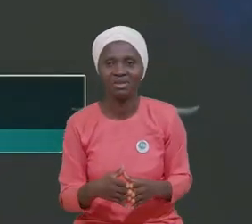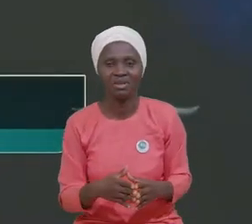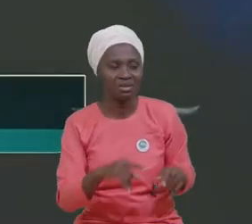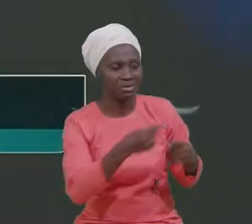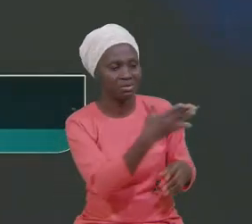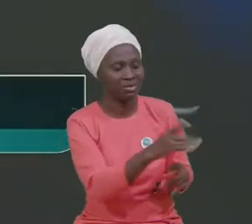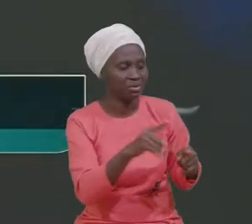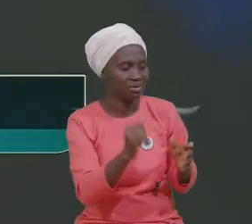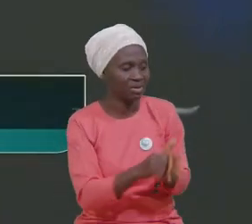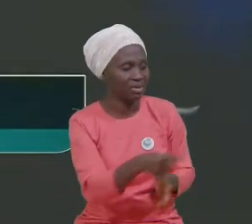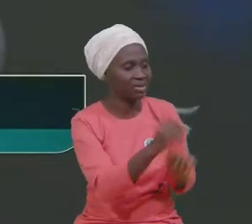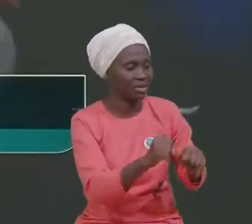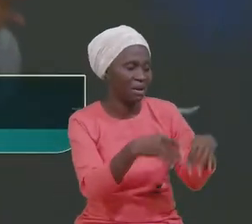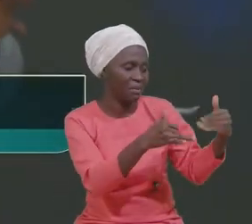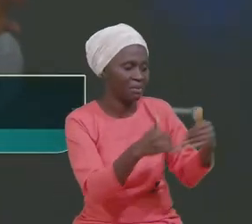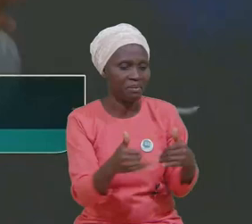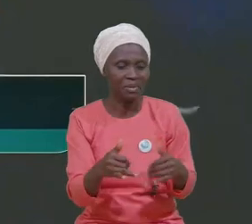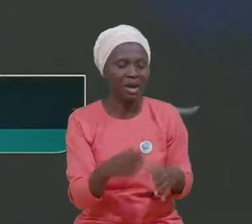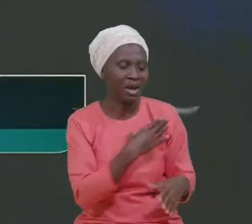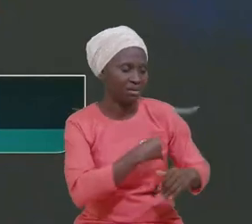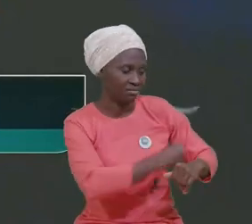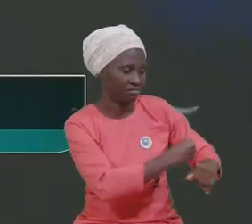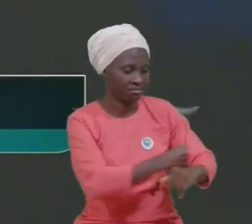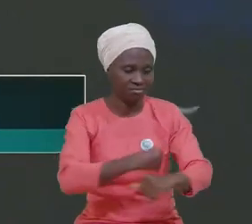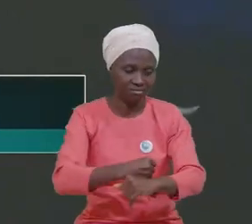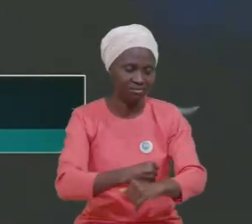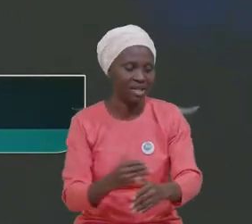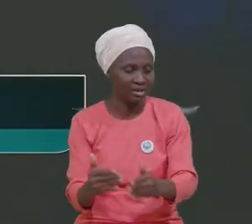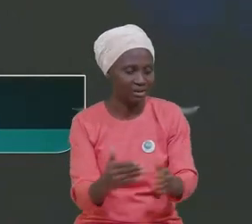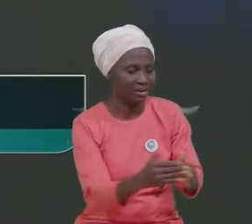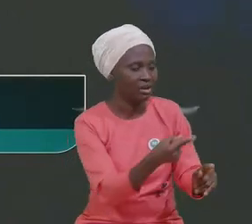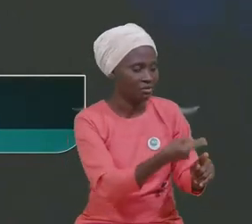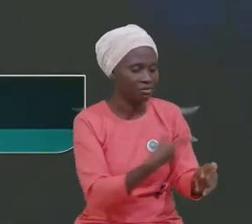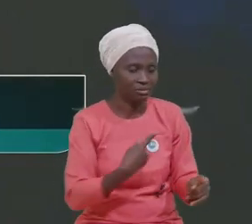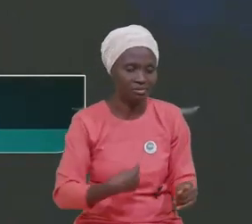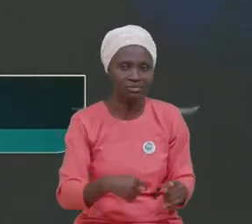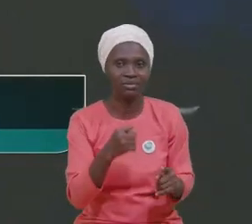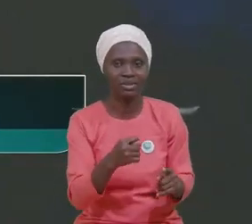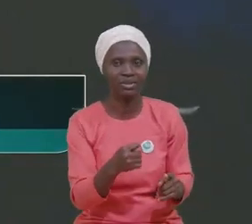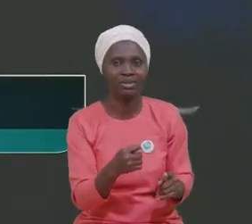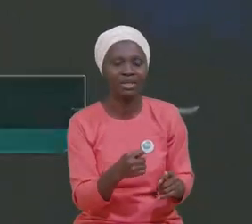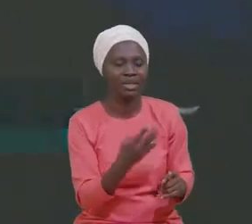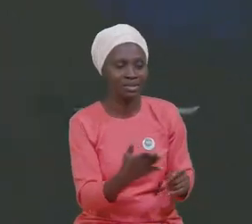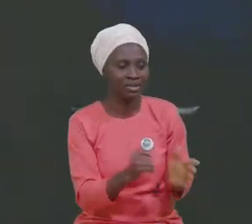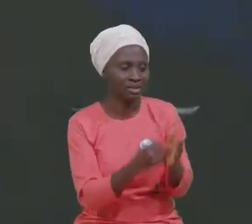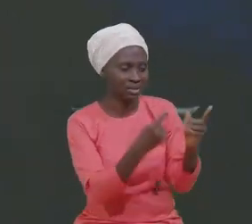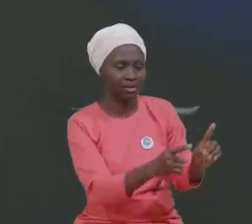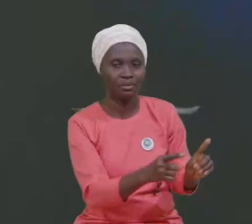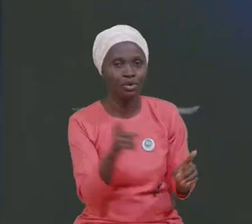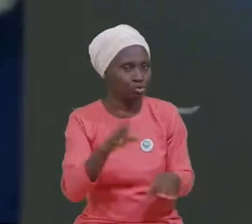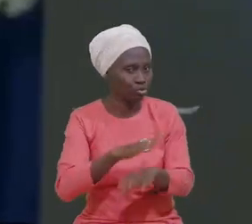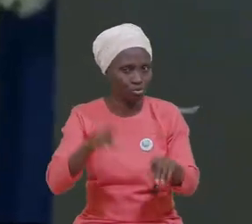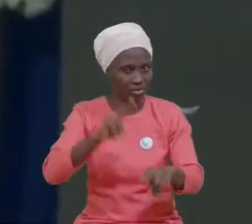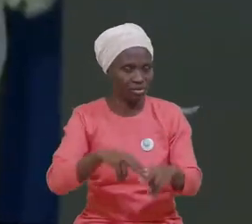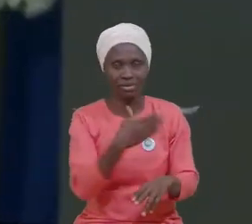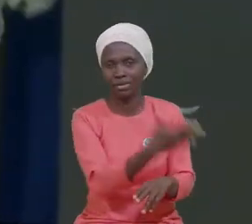mis là-bas pour qu'ils puissent s'amuser et être loin des événements qui se déroulent.